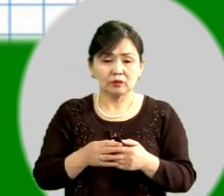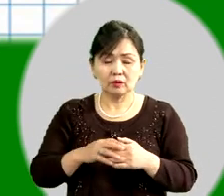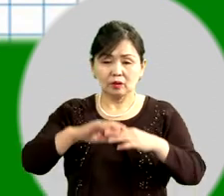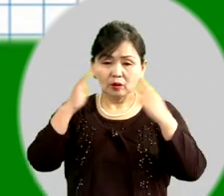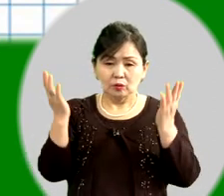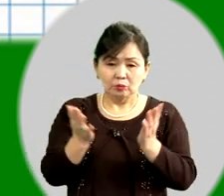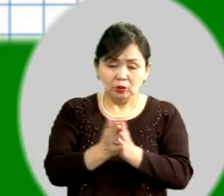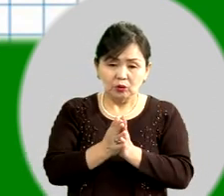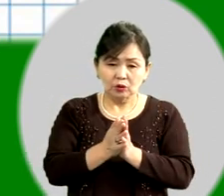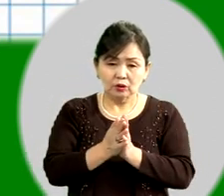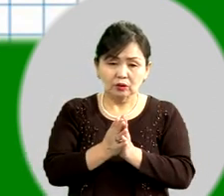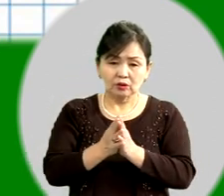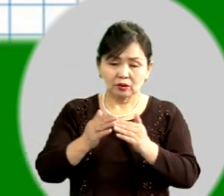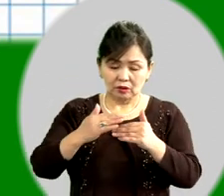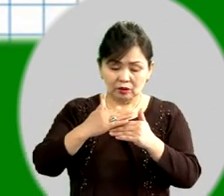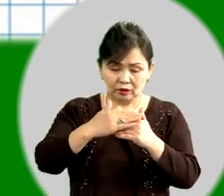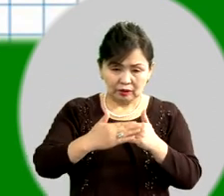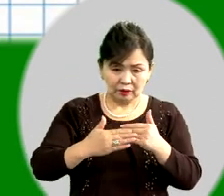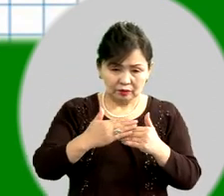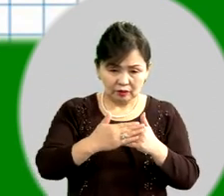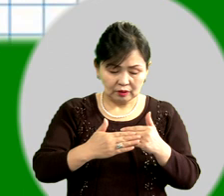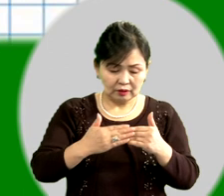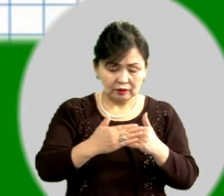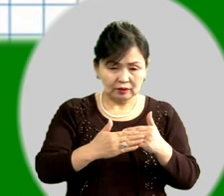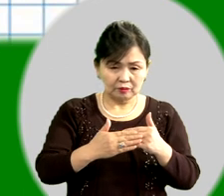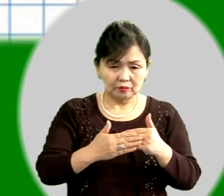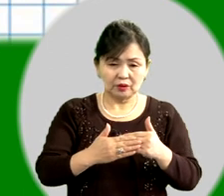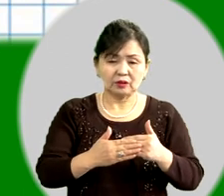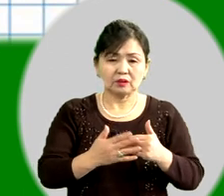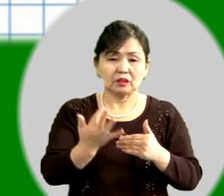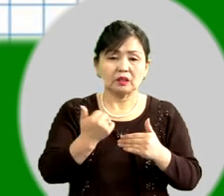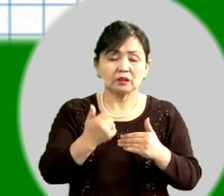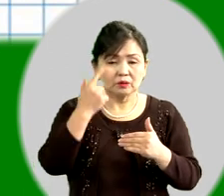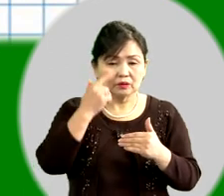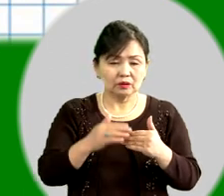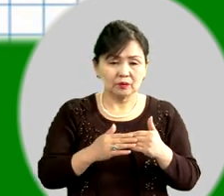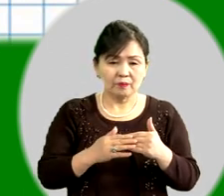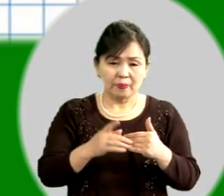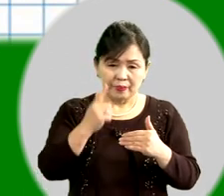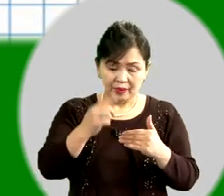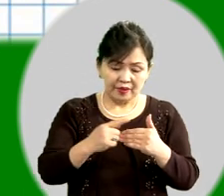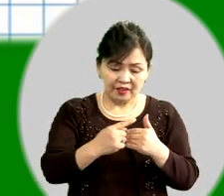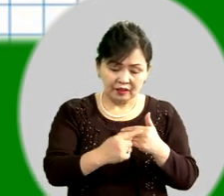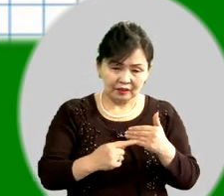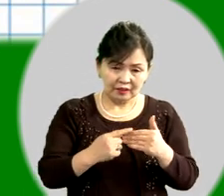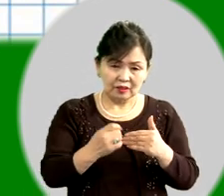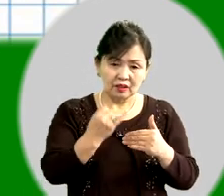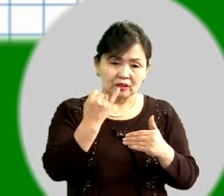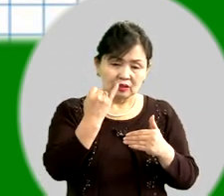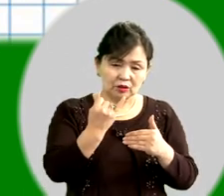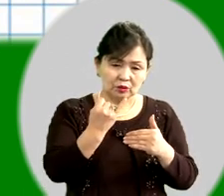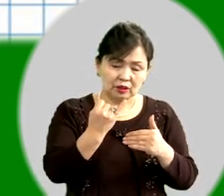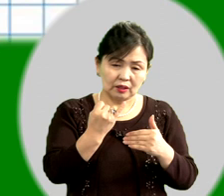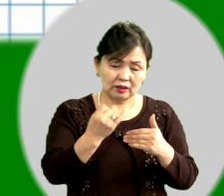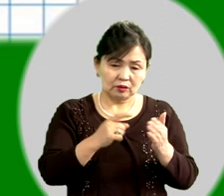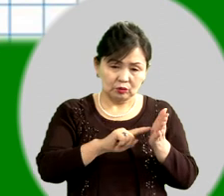Бүх квадратын талбай хэмжээ дэлгэсийн талбай гэсэн үг. Тэгэхээр нэг талсынхаа талбай хэмжээг 6 дахин